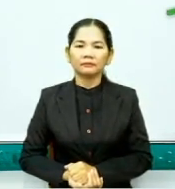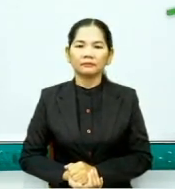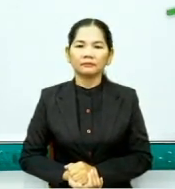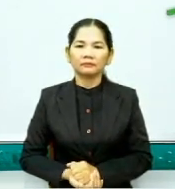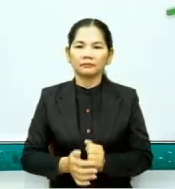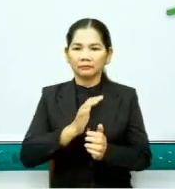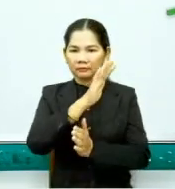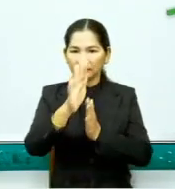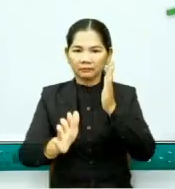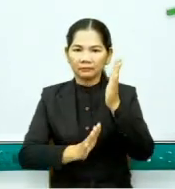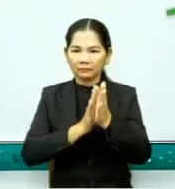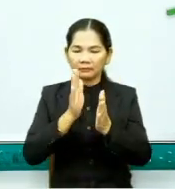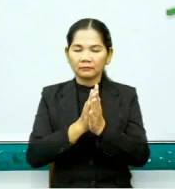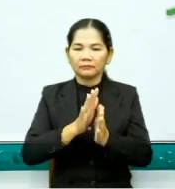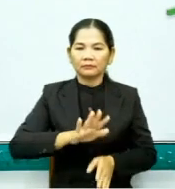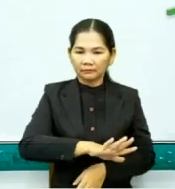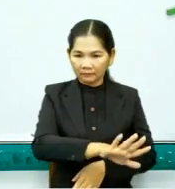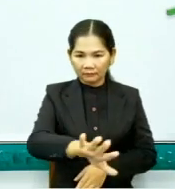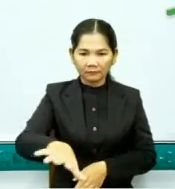Pro tế